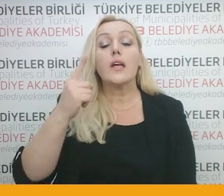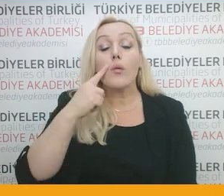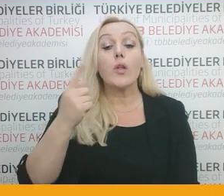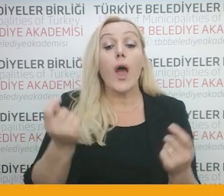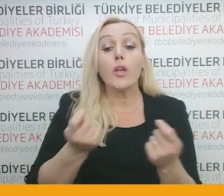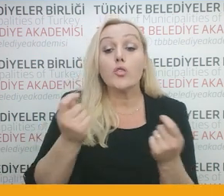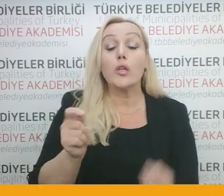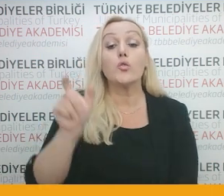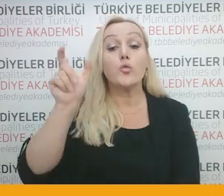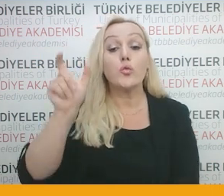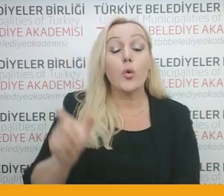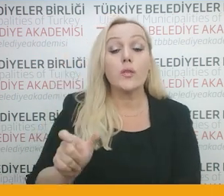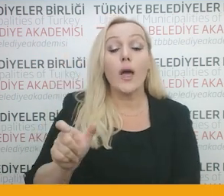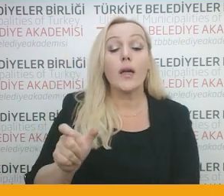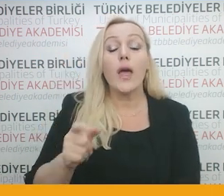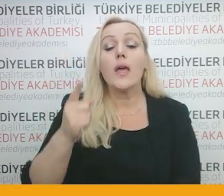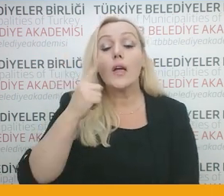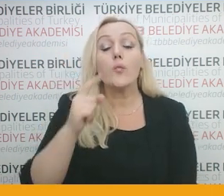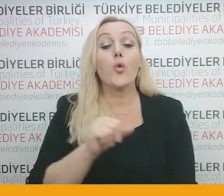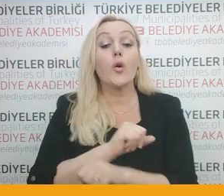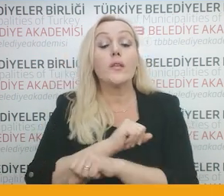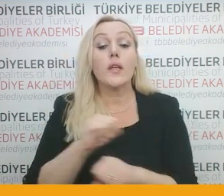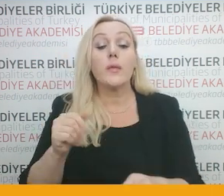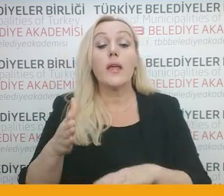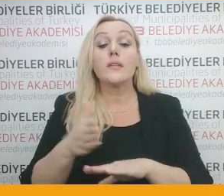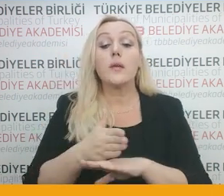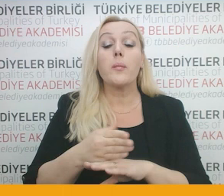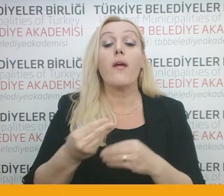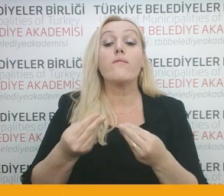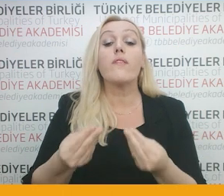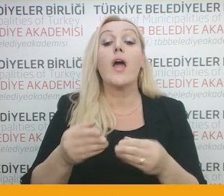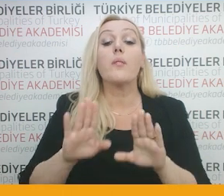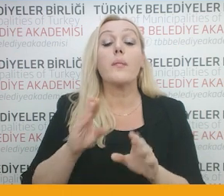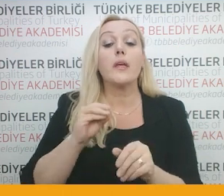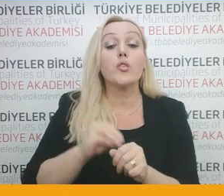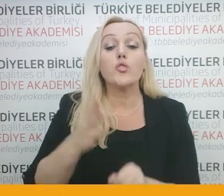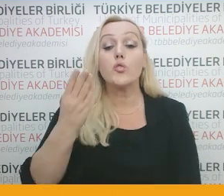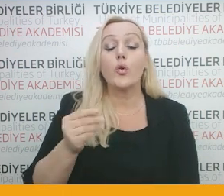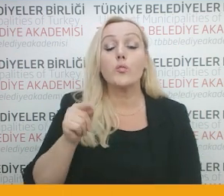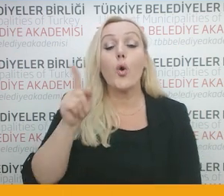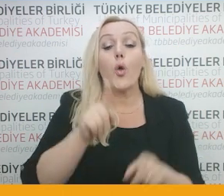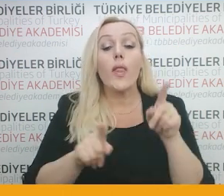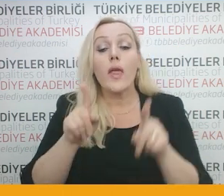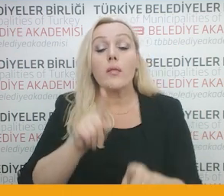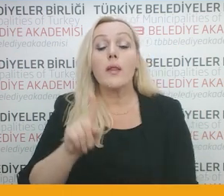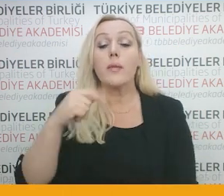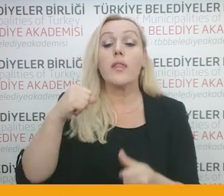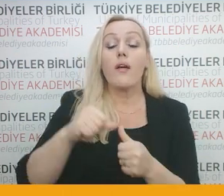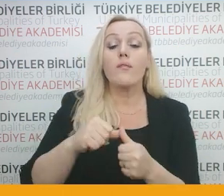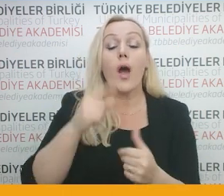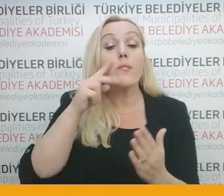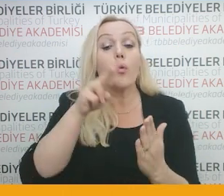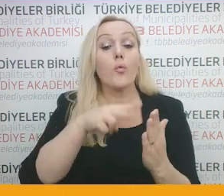yapıyorsak mutlaka kamu zararına sebebiyet vermemek için de olsa bu yönetmeliği bir kere okumamız